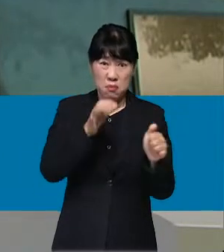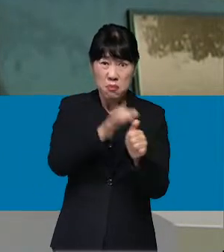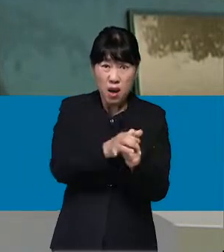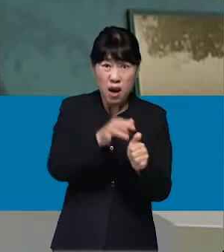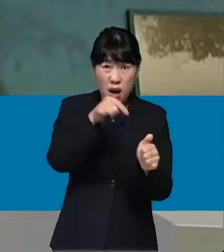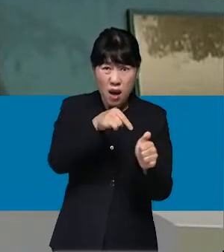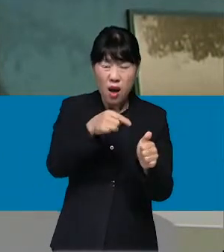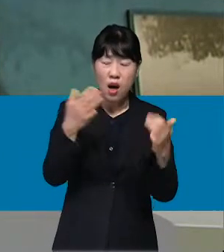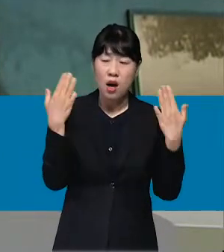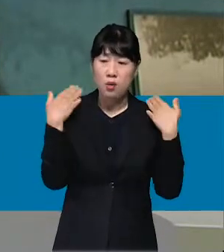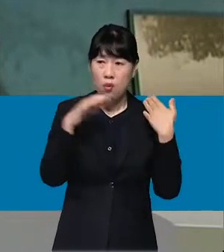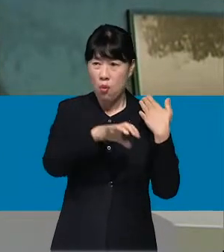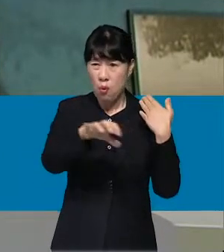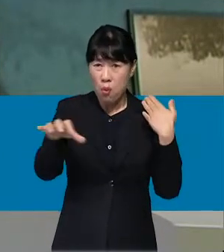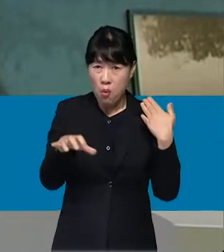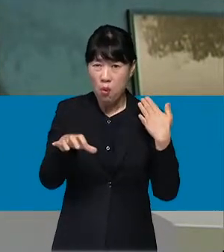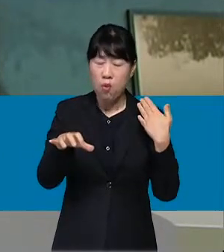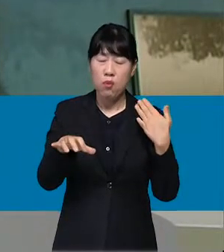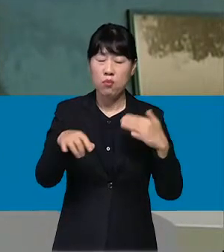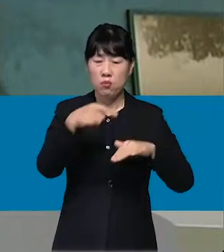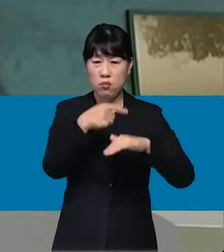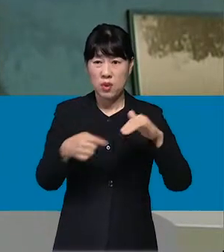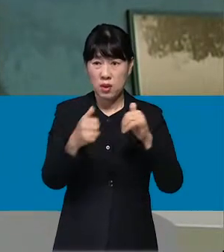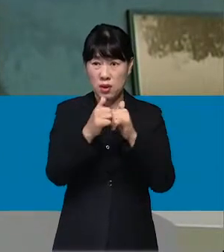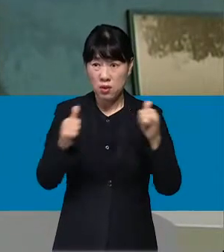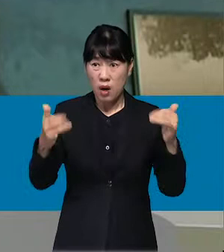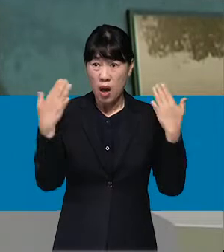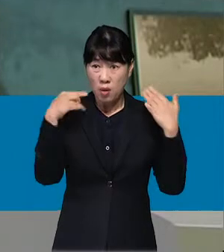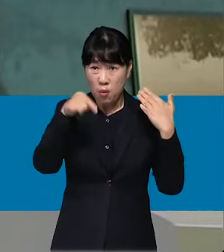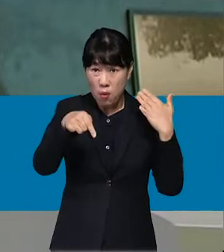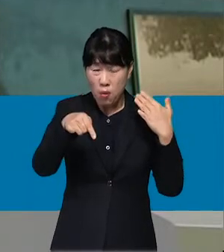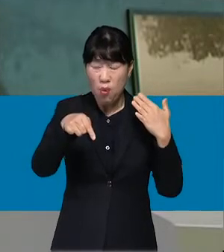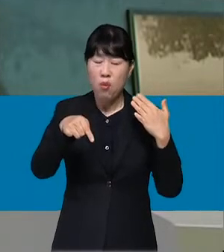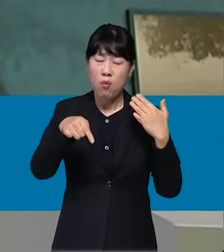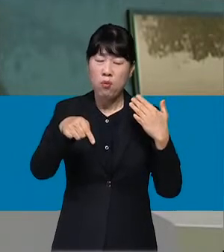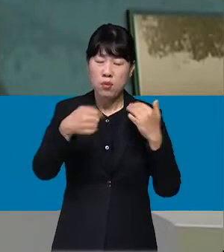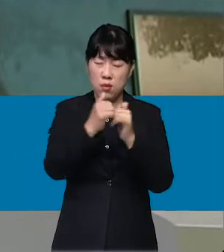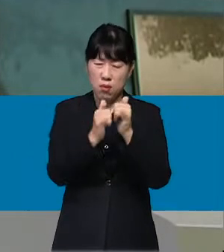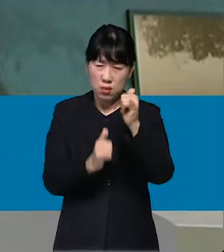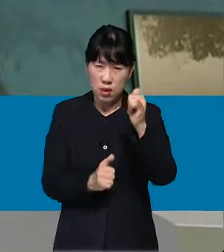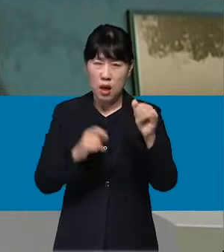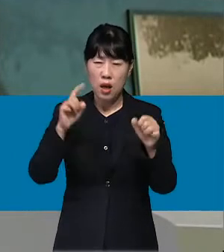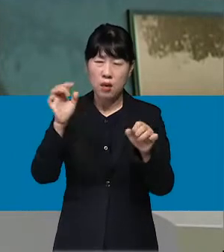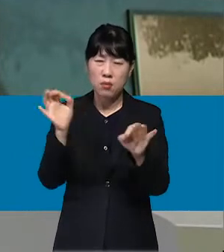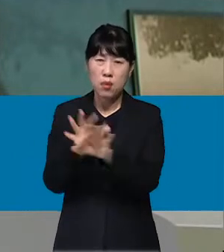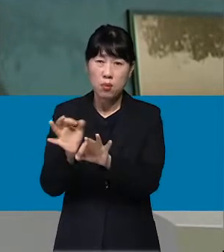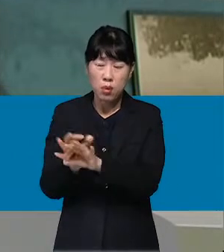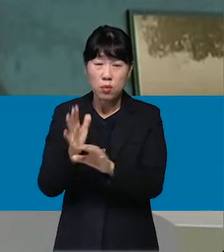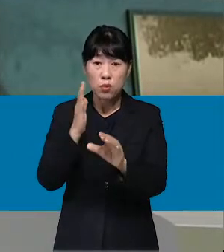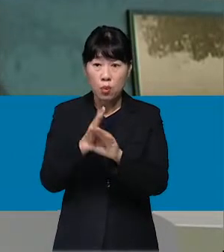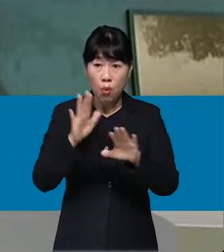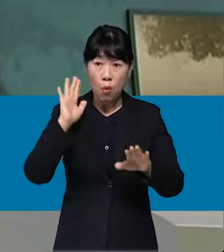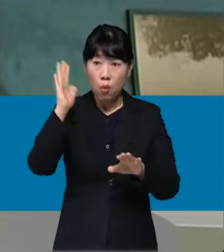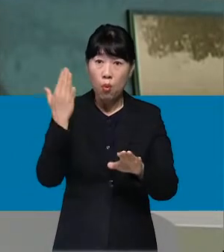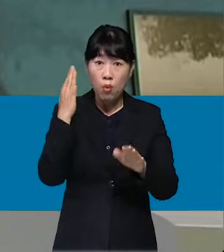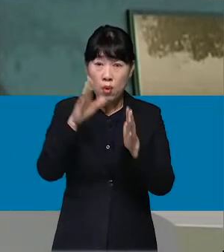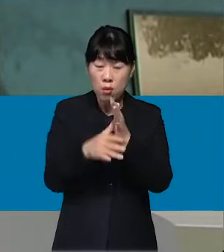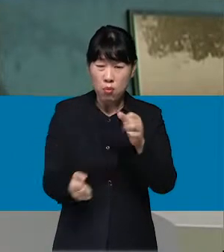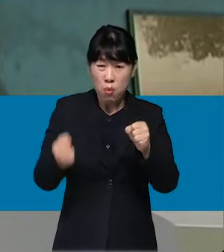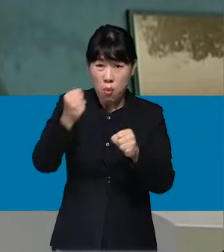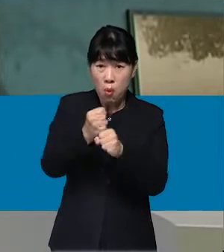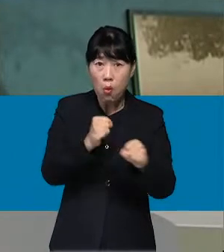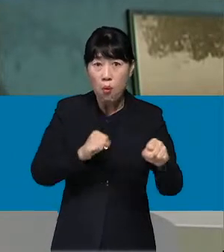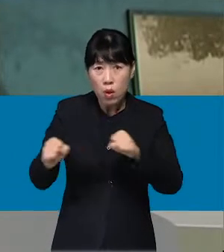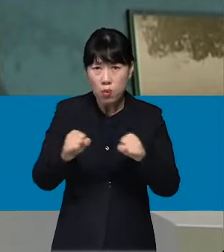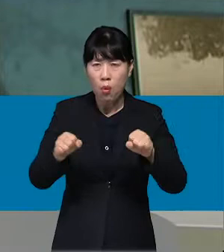학교들은 민족사 하게 역사가 잊혀져 가고 있는데요 최근 보건 움직임이 일고 있지만 넘어야 할 산이